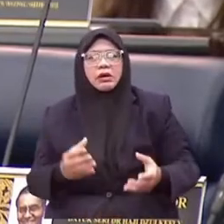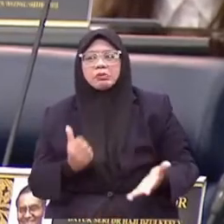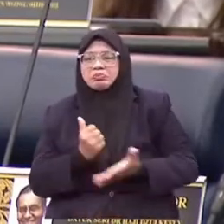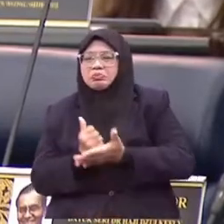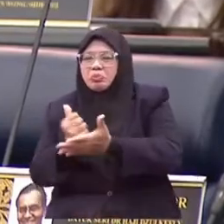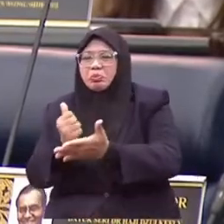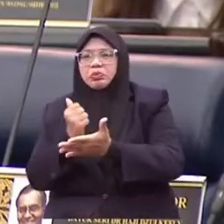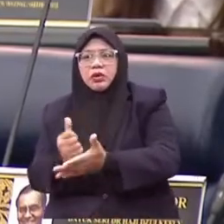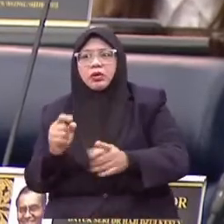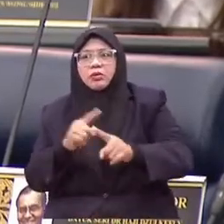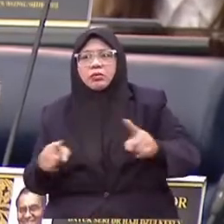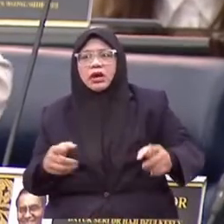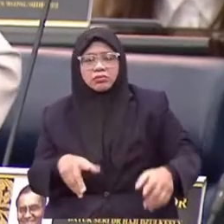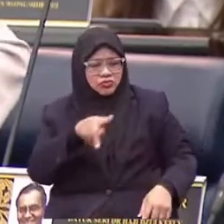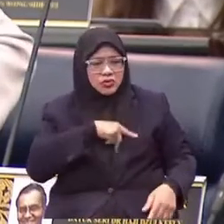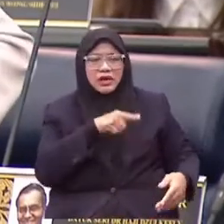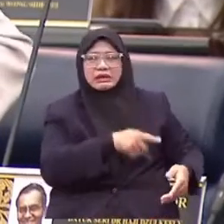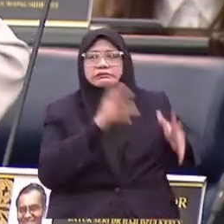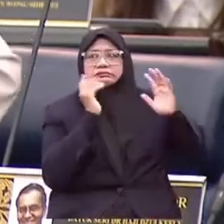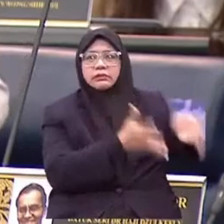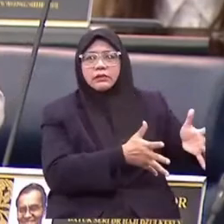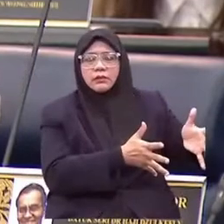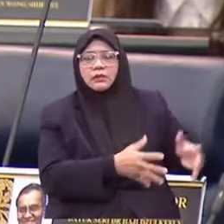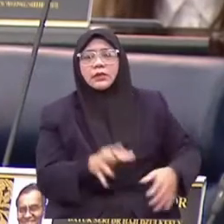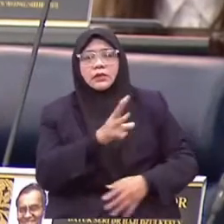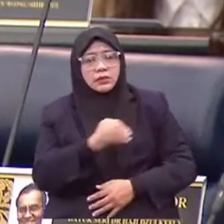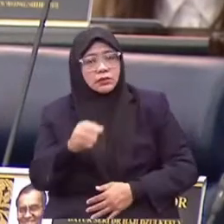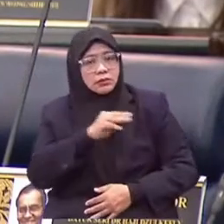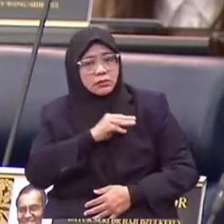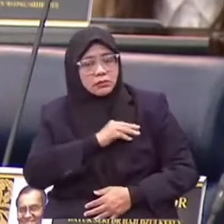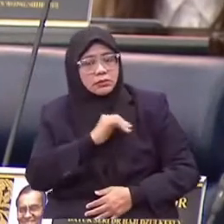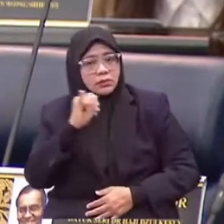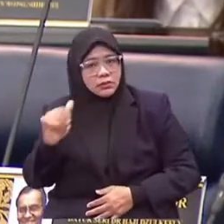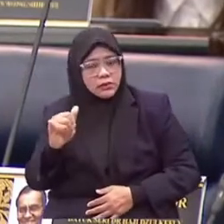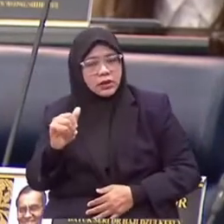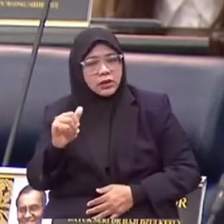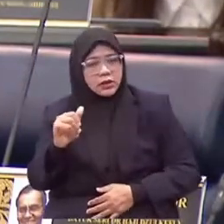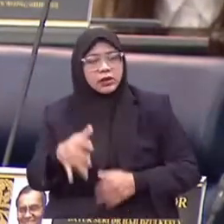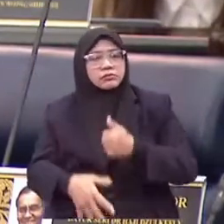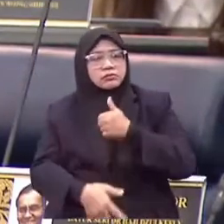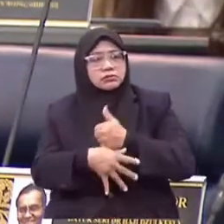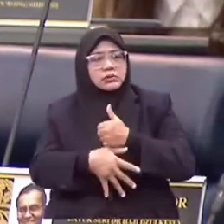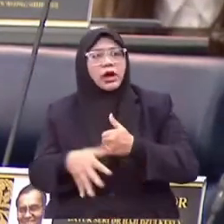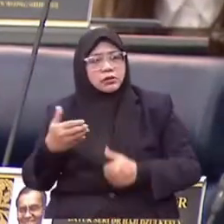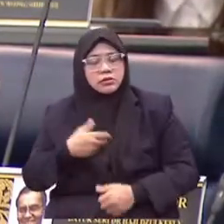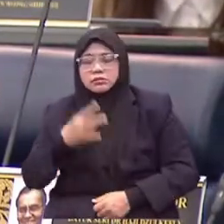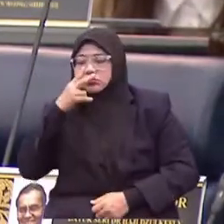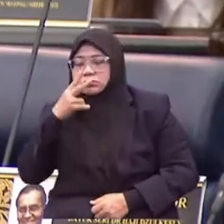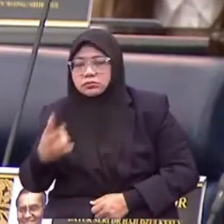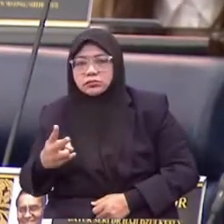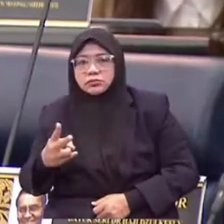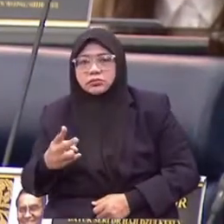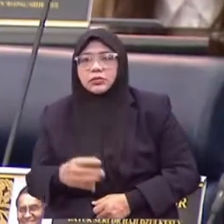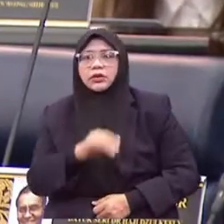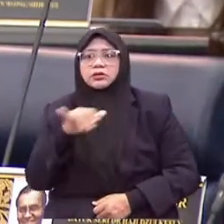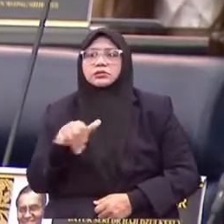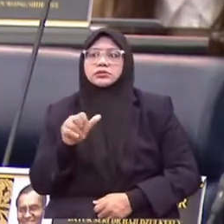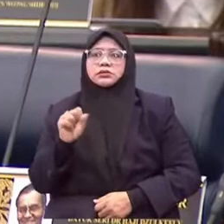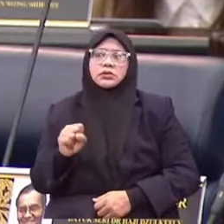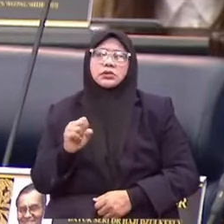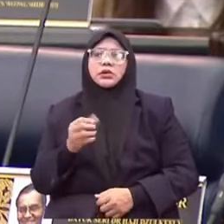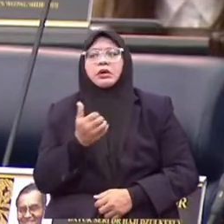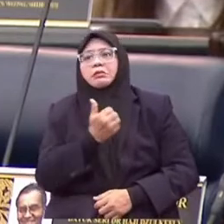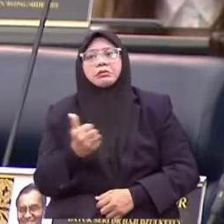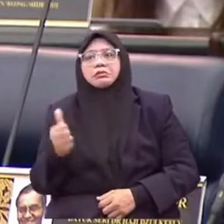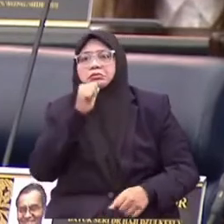anak sendiri mati kelaparan jika mencuri begitu akan mendapati bahwa jas tidak